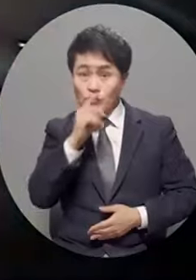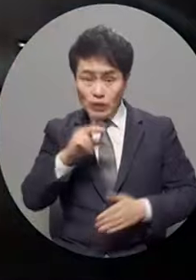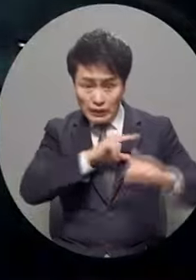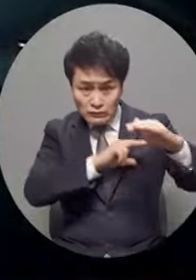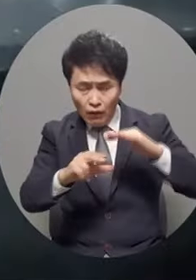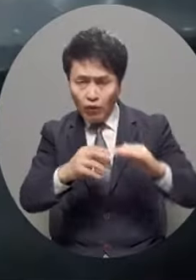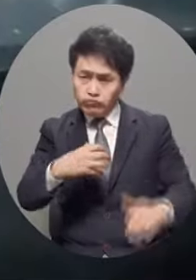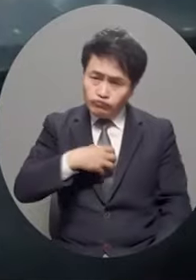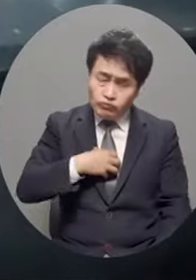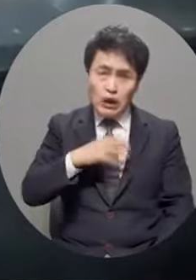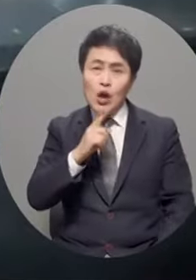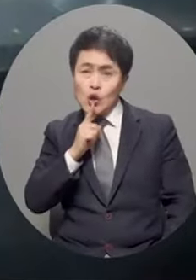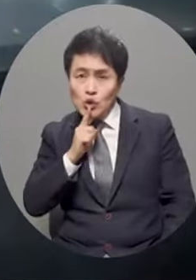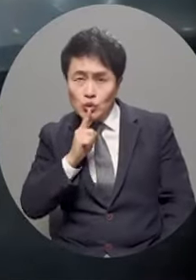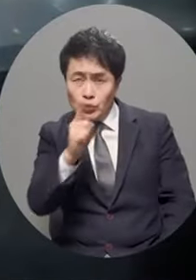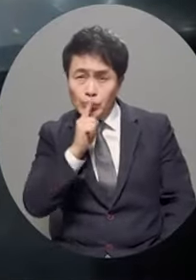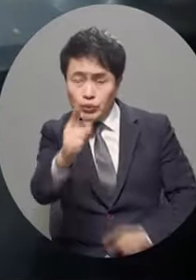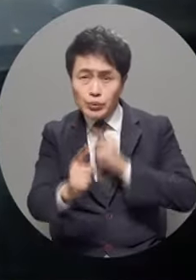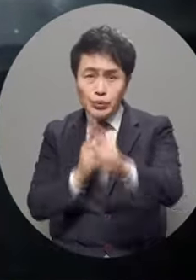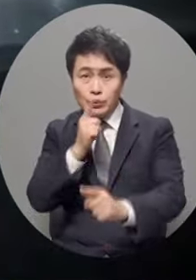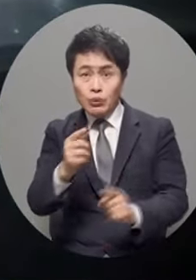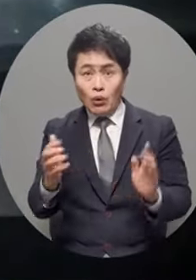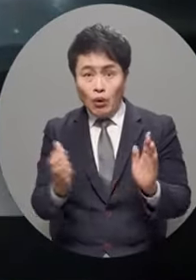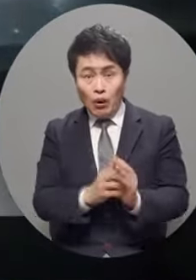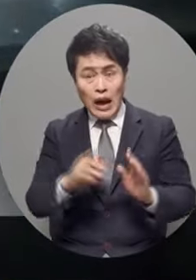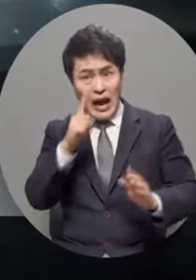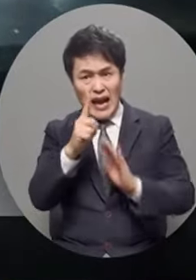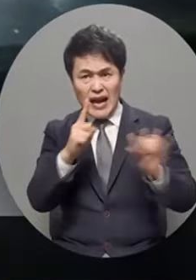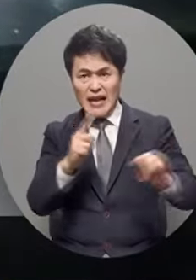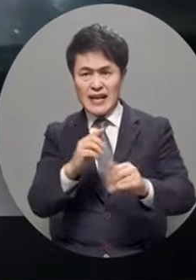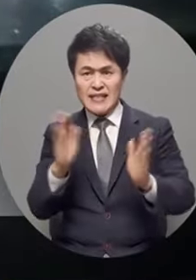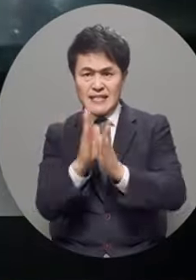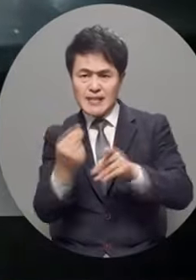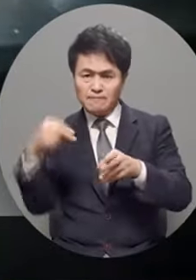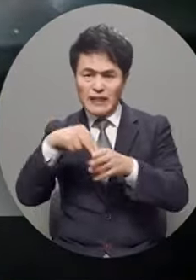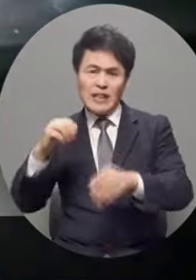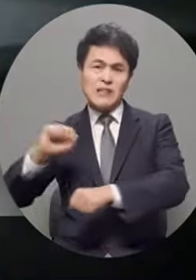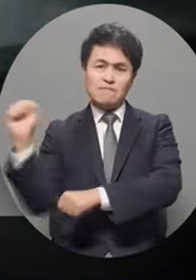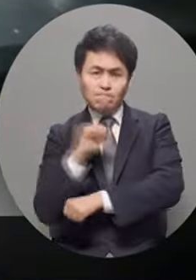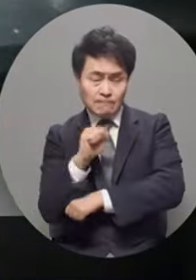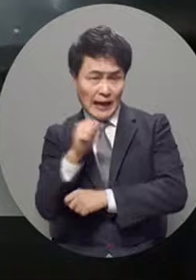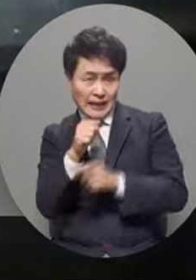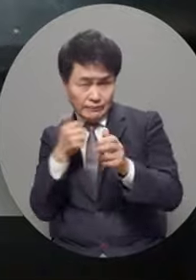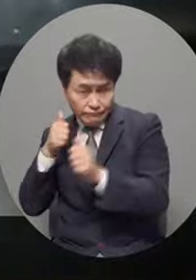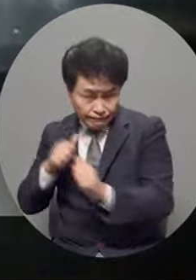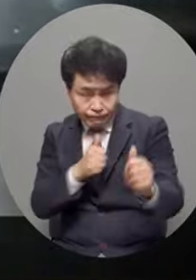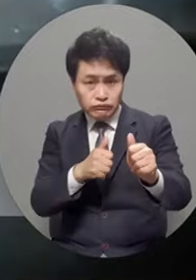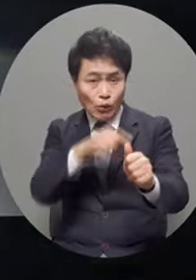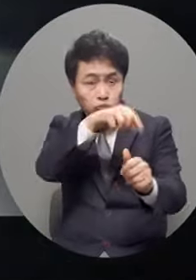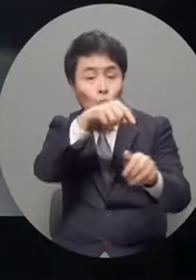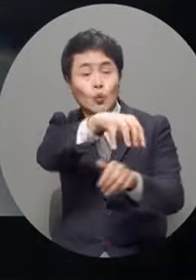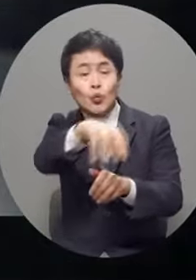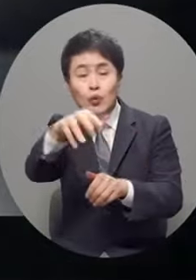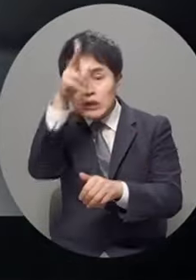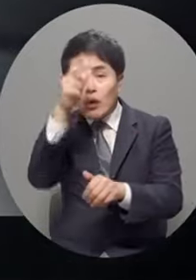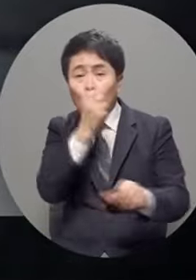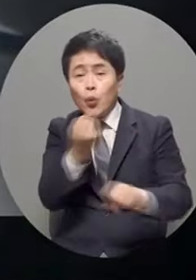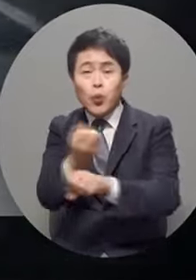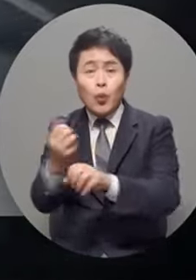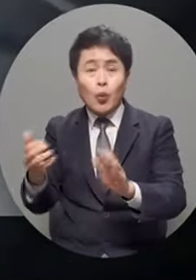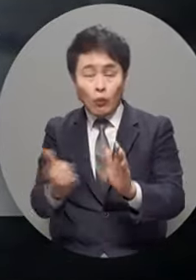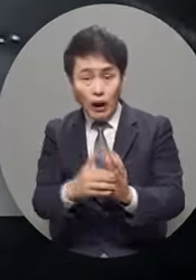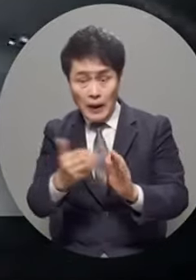우려한 시민들의 신고가 잇따랐습니다. 한 시민은 차량을 직접 추격하며 경찰에 위치를 알렸고 덕분에 주행